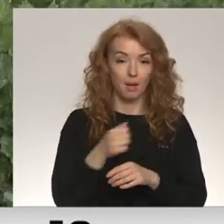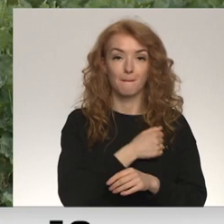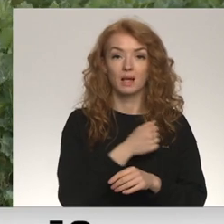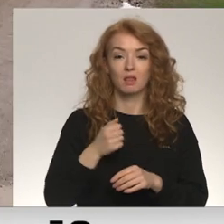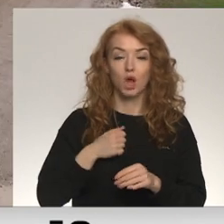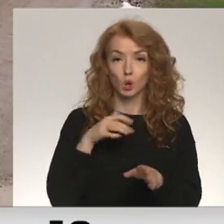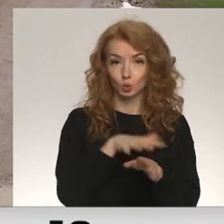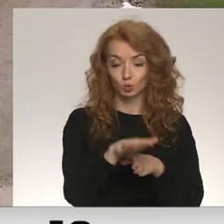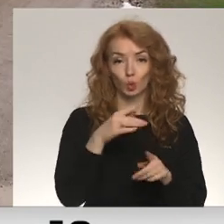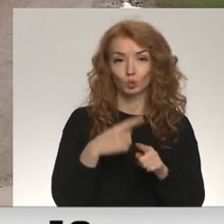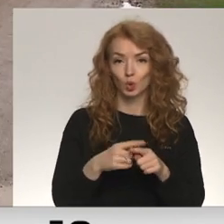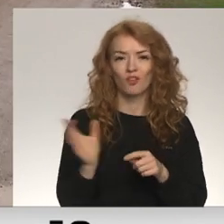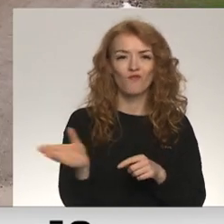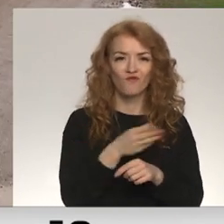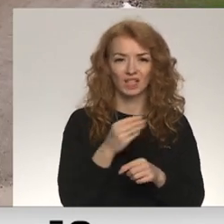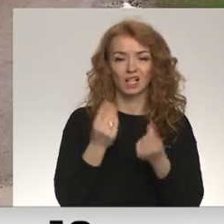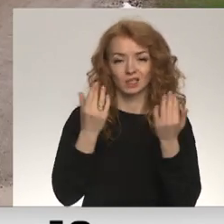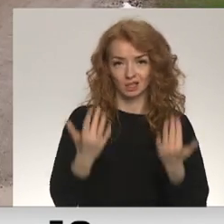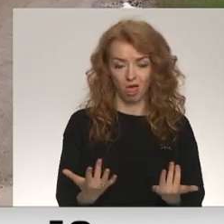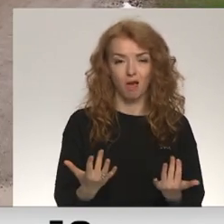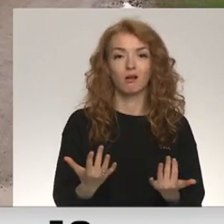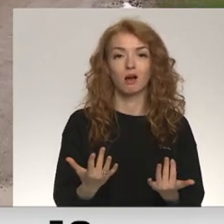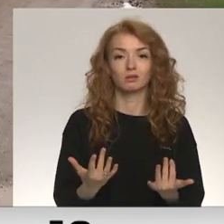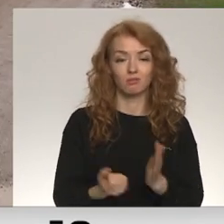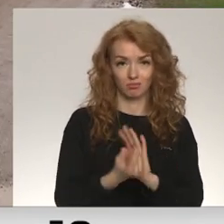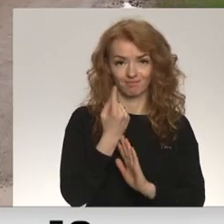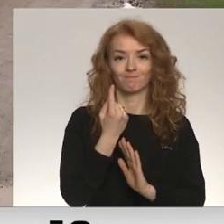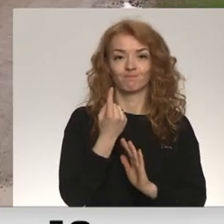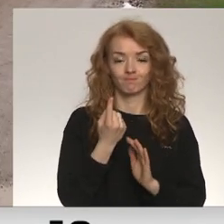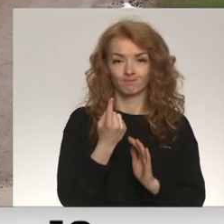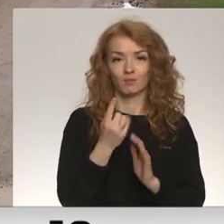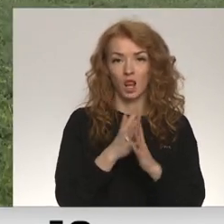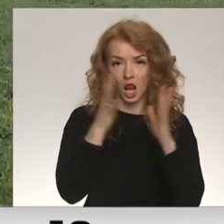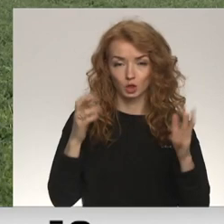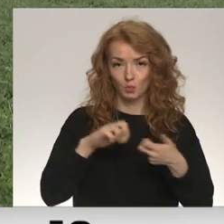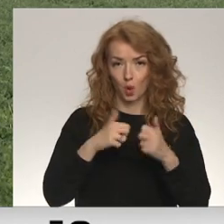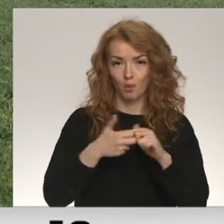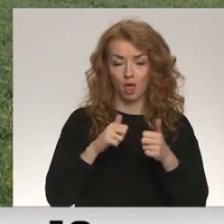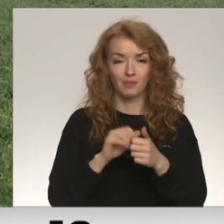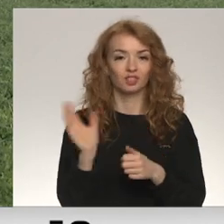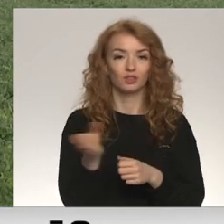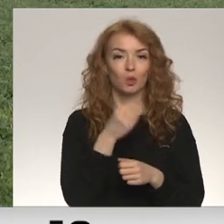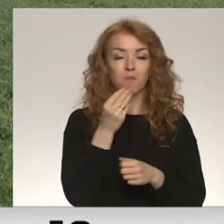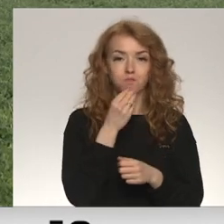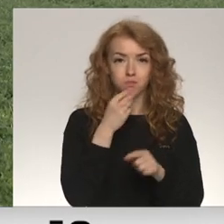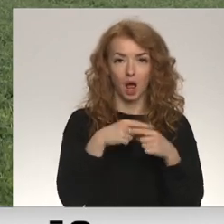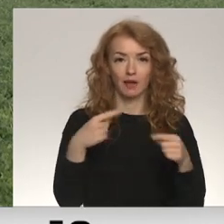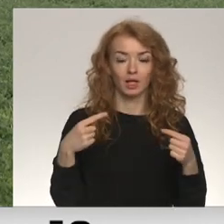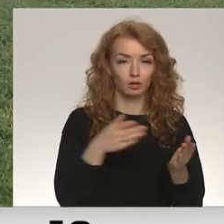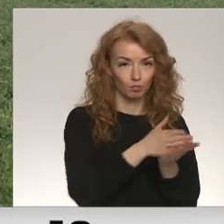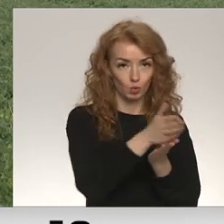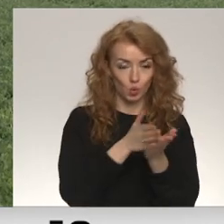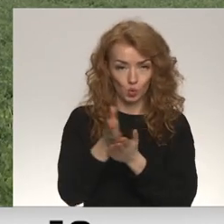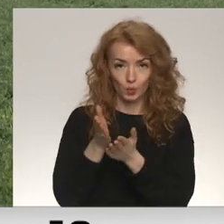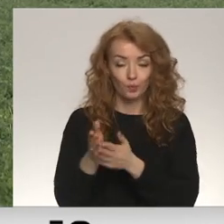Militārais uzbrukums un visas no tā izrietošās sekas radījušas pamatīgas problēmas visos pārtikas nozares posmos.